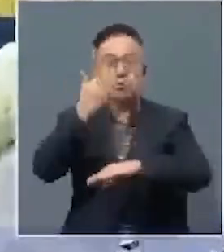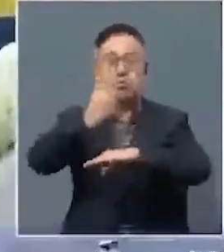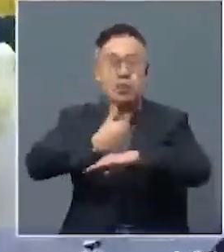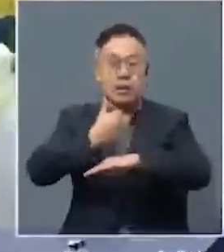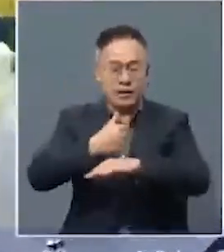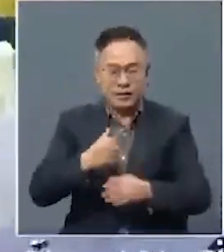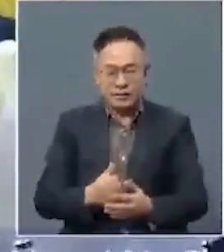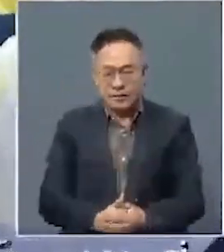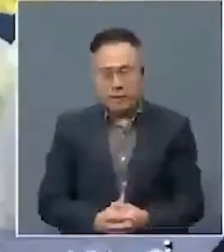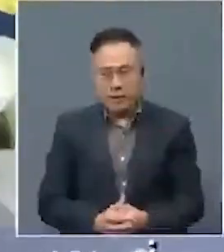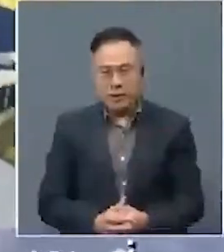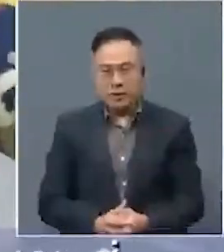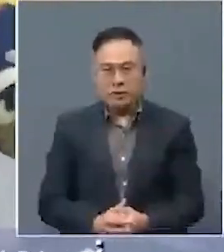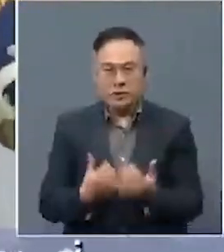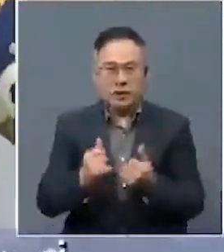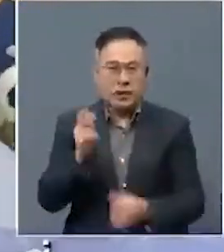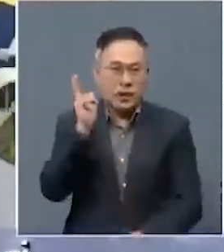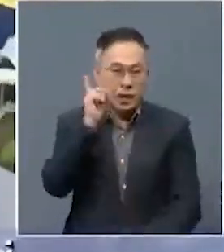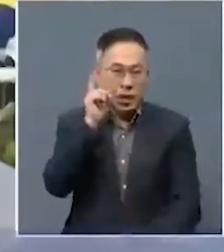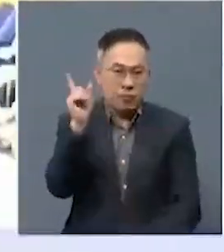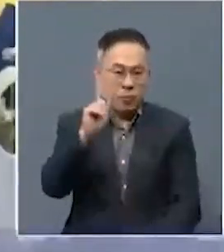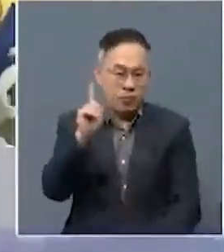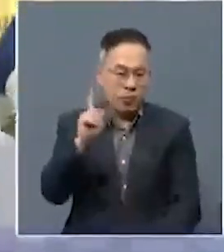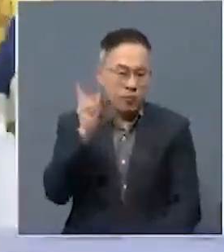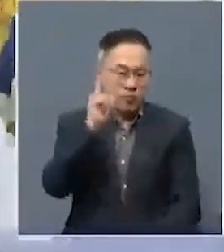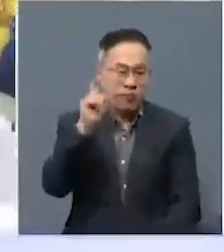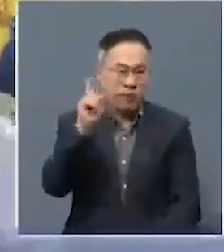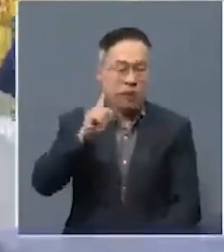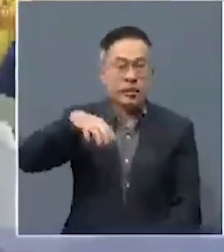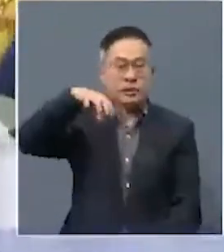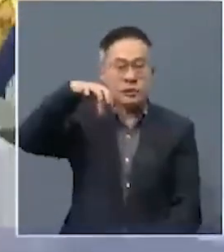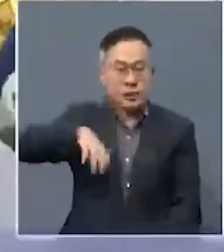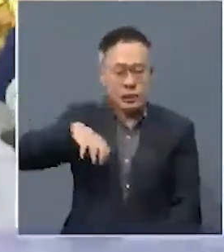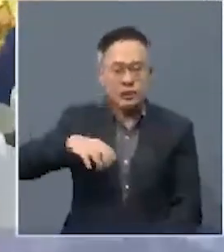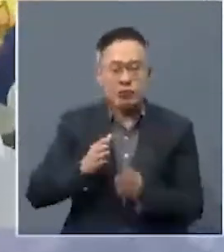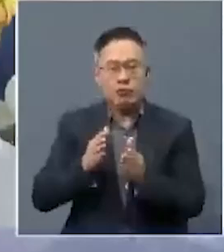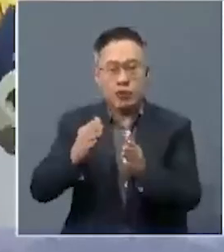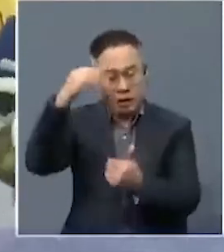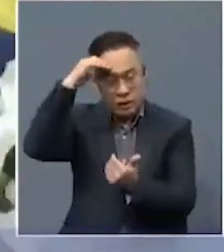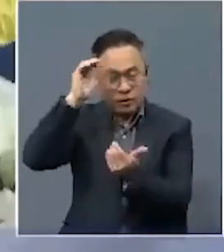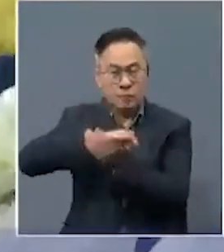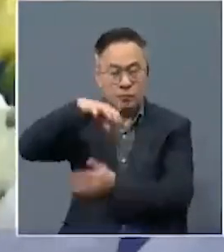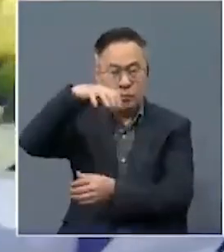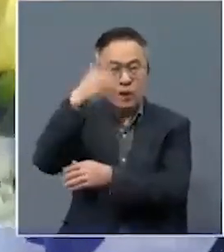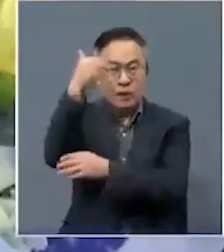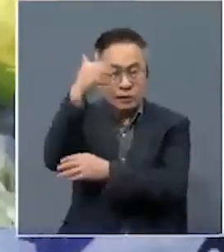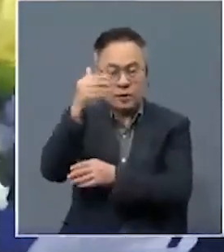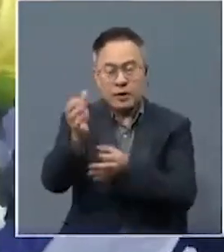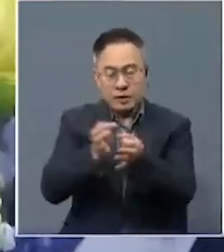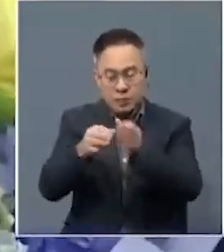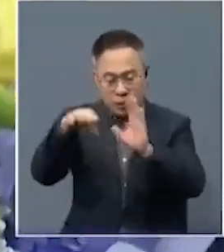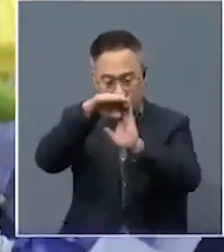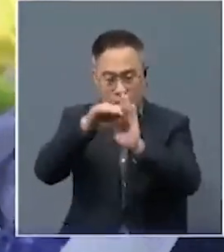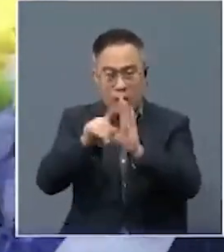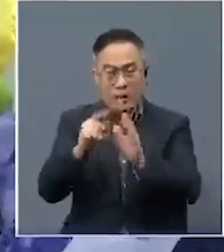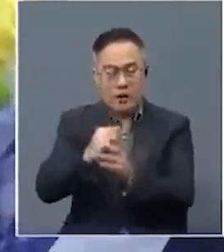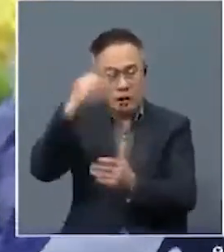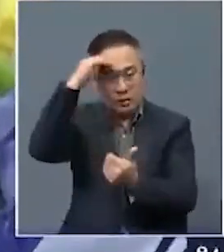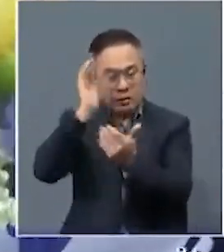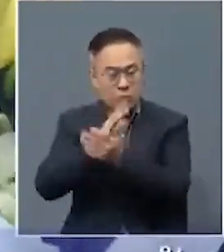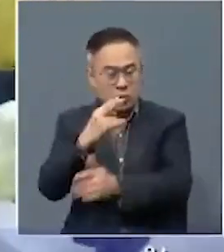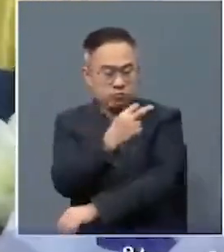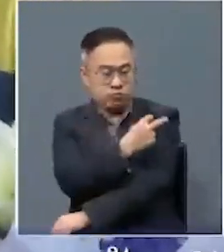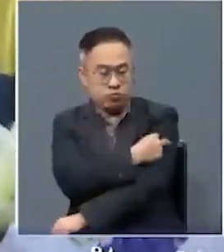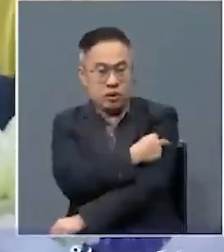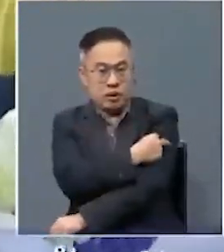ซึ่งข่าวล่าสุดมาอย่างนี้ครับคุณผู้ชมสำนักงานกำลังพลสำนักงานตำรวจแห่งชาติชี้แจงว่า 10ตำรวจโท